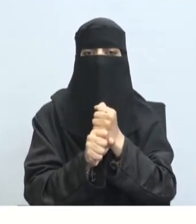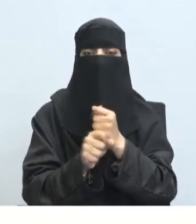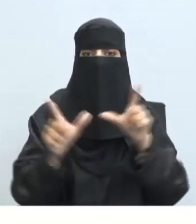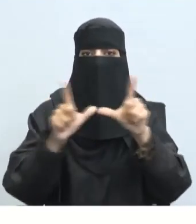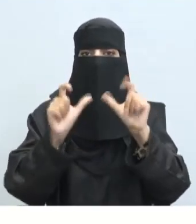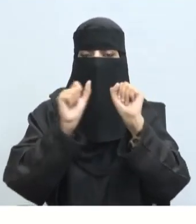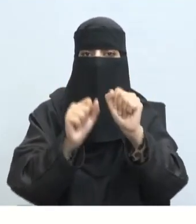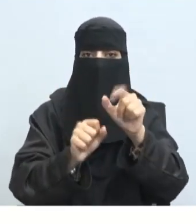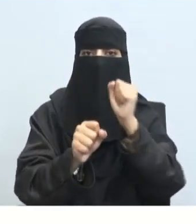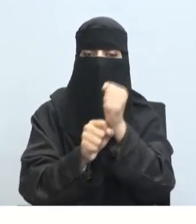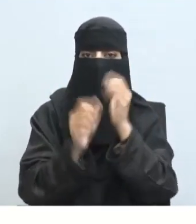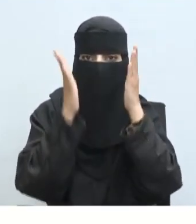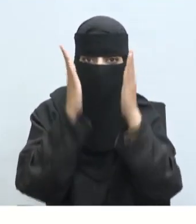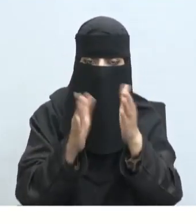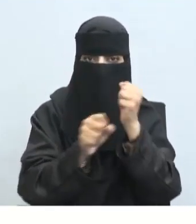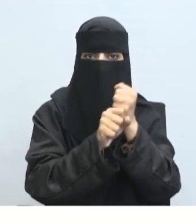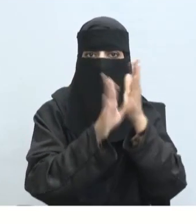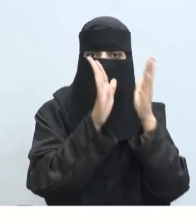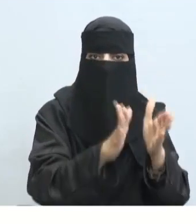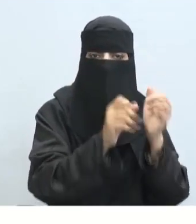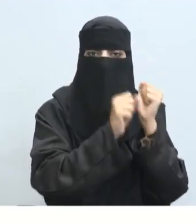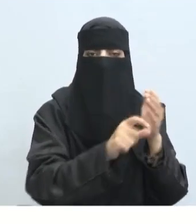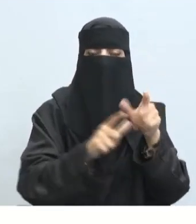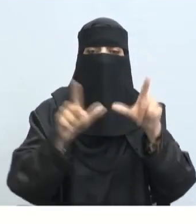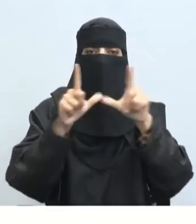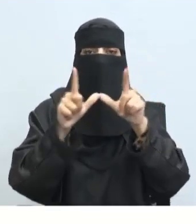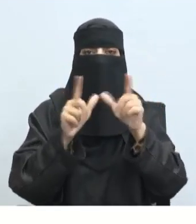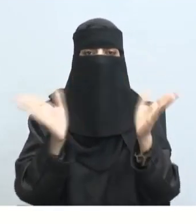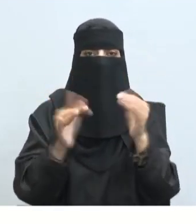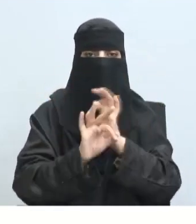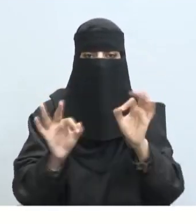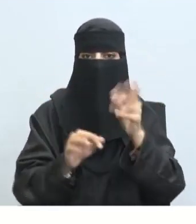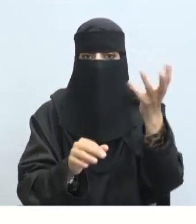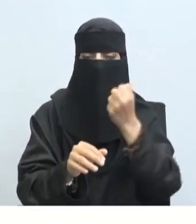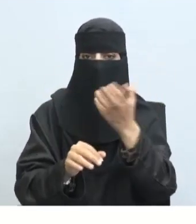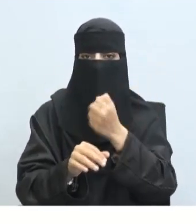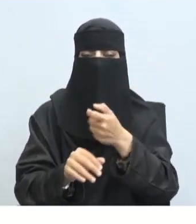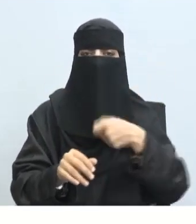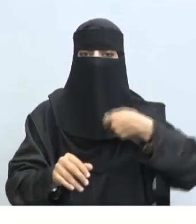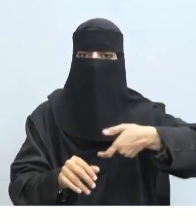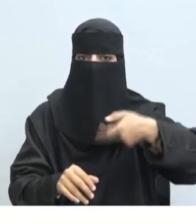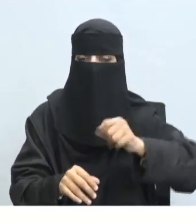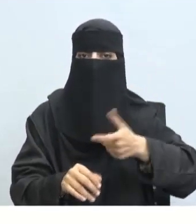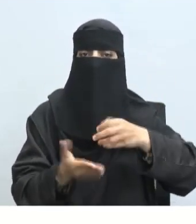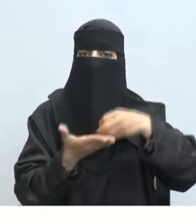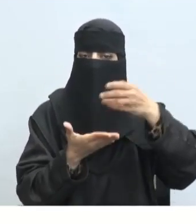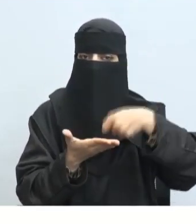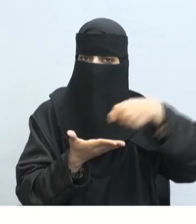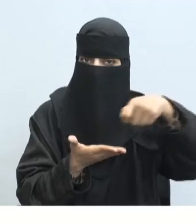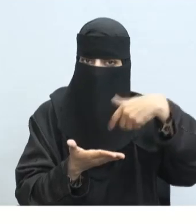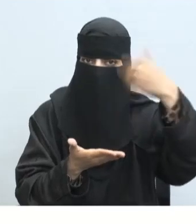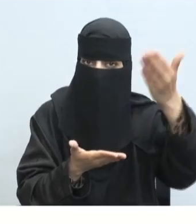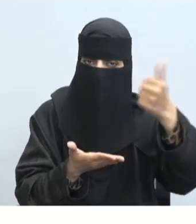لجنه لديها اهتمام ايضا خاص بها فمثلا لجنه التمويل ذكرنا تراعي الاموال تدفق الاموال وخروجها